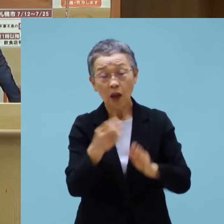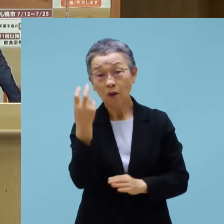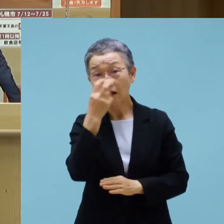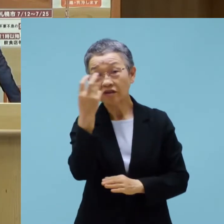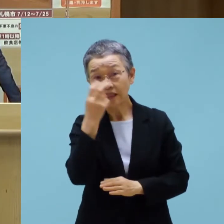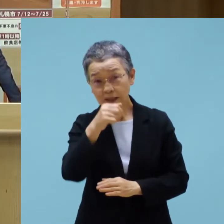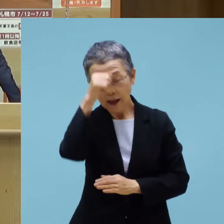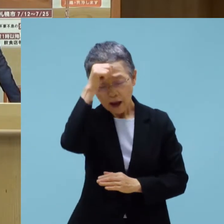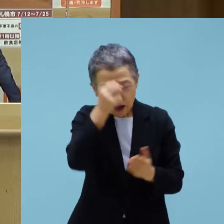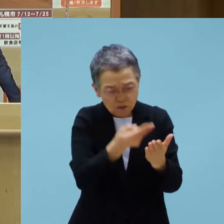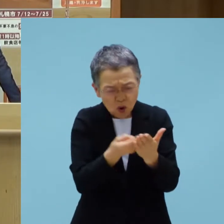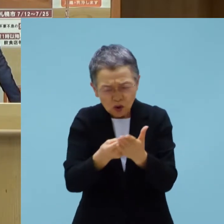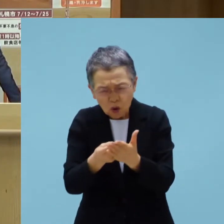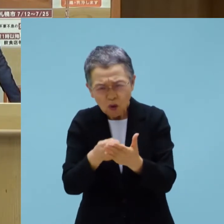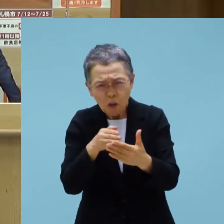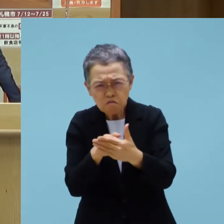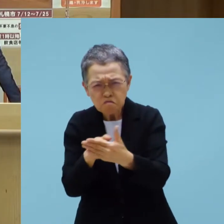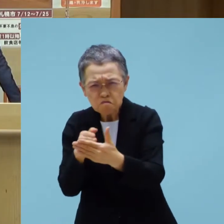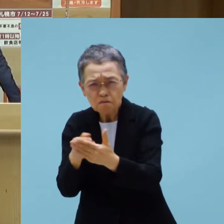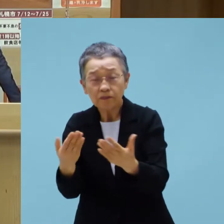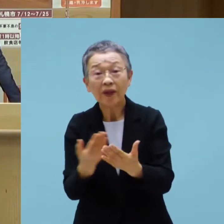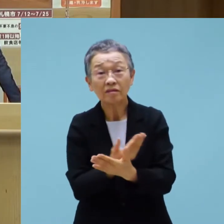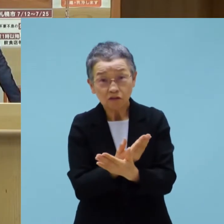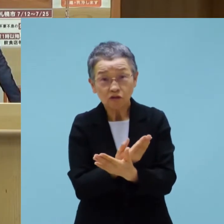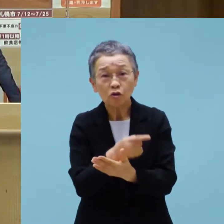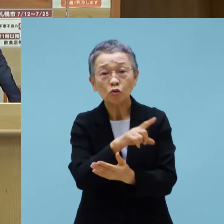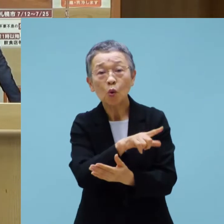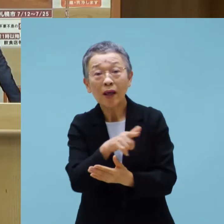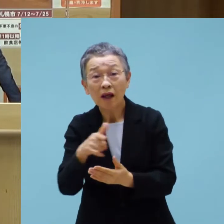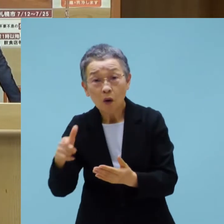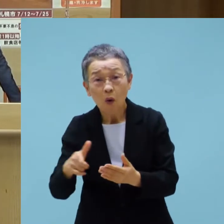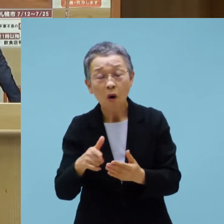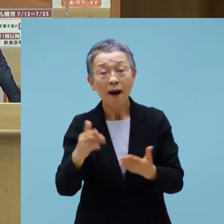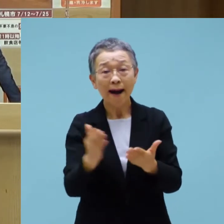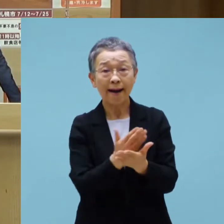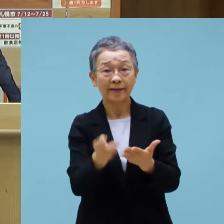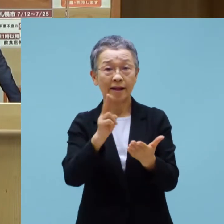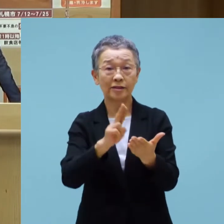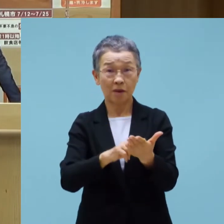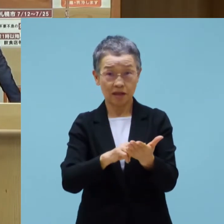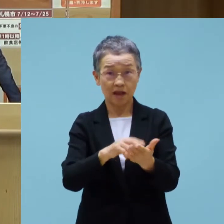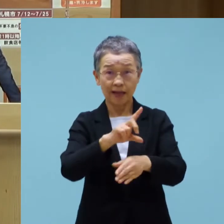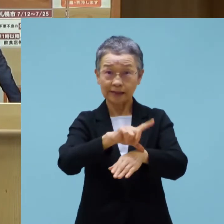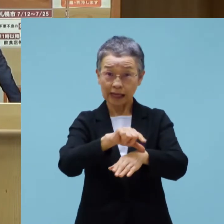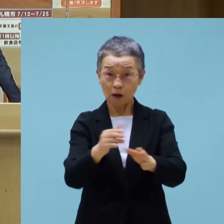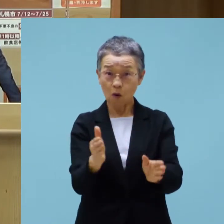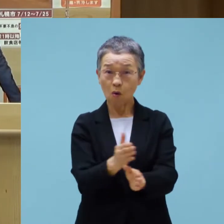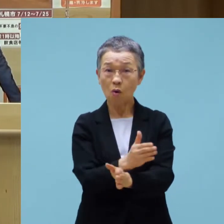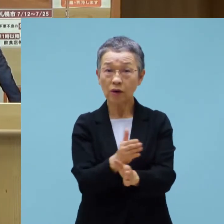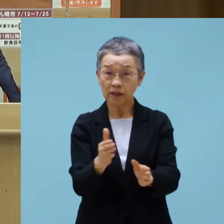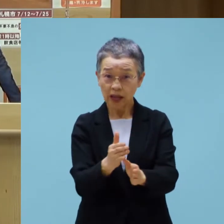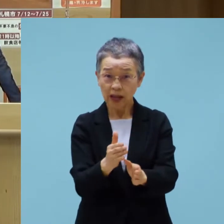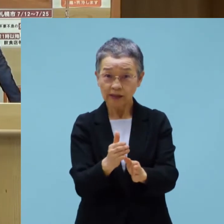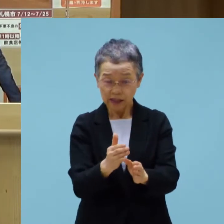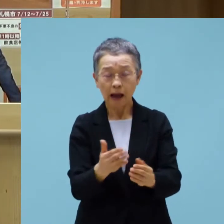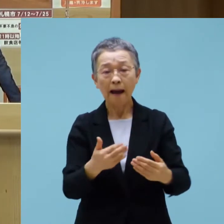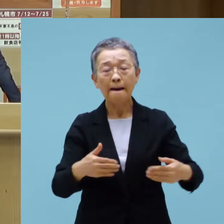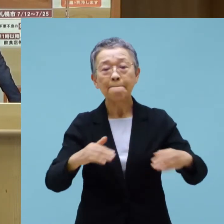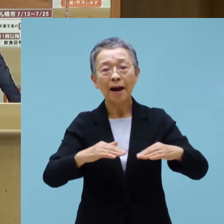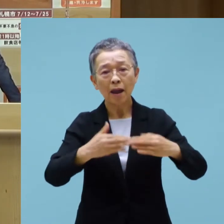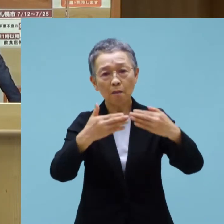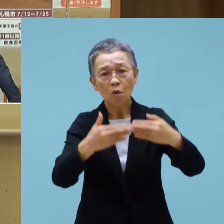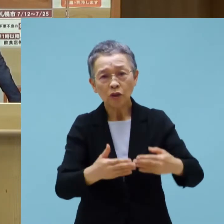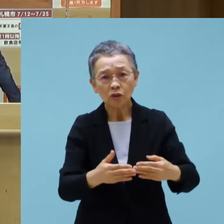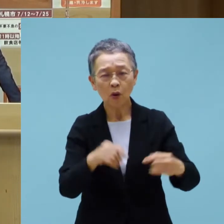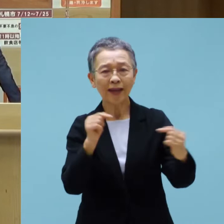してそういう状況をしっかり判断時間を置いてからさてまん延防止等重点措置の検討を始めましょうという